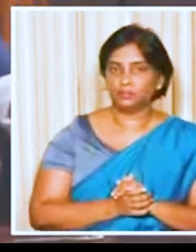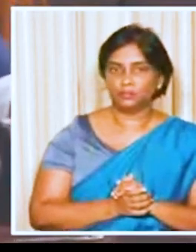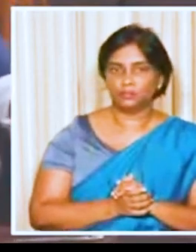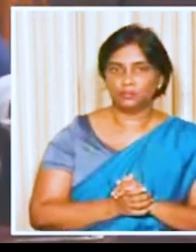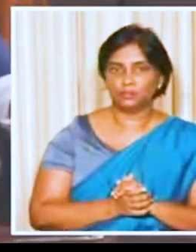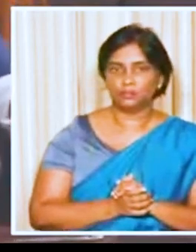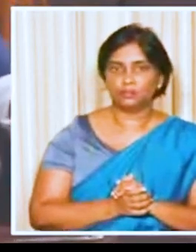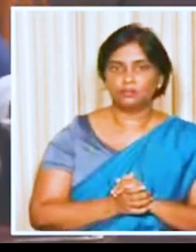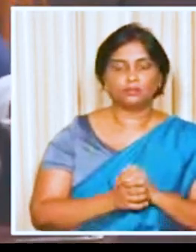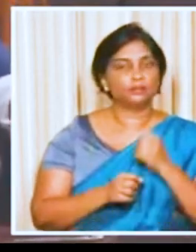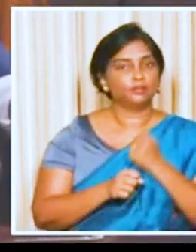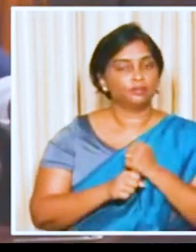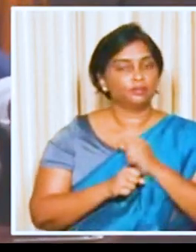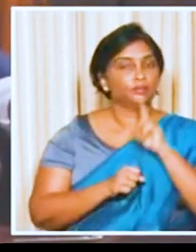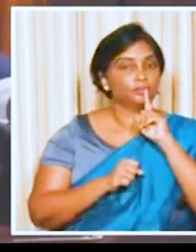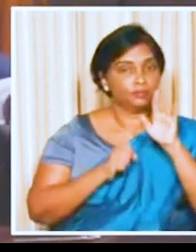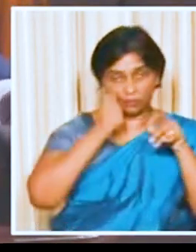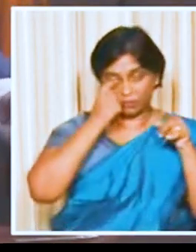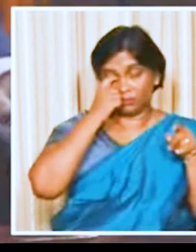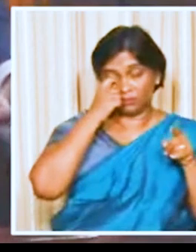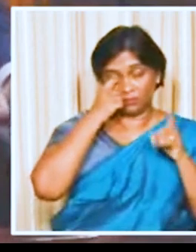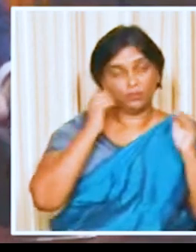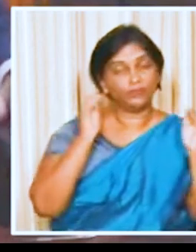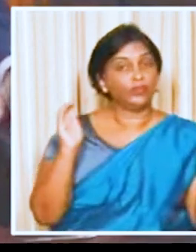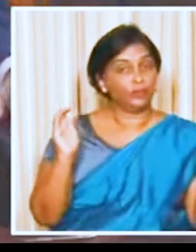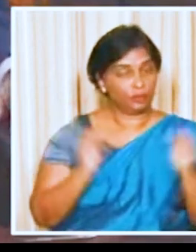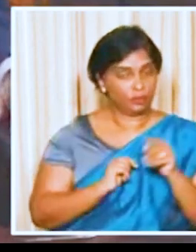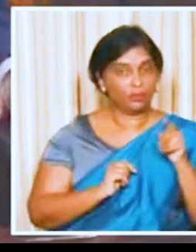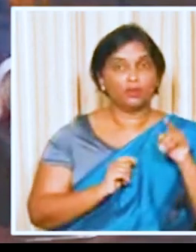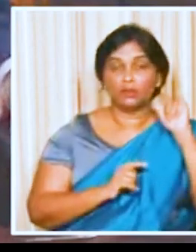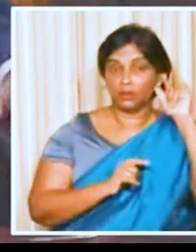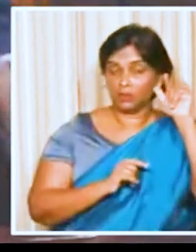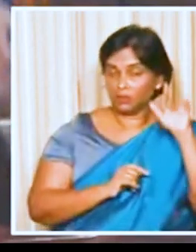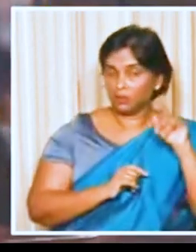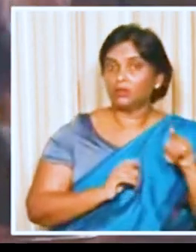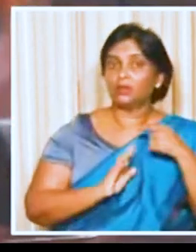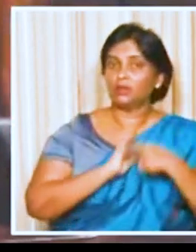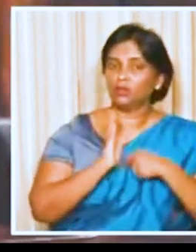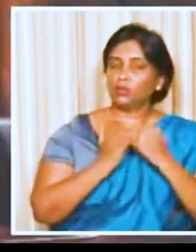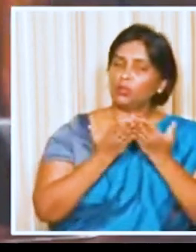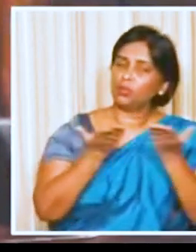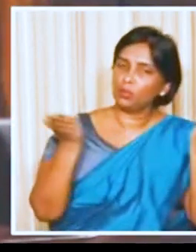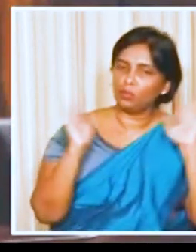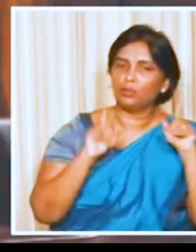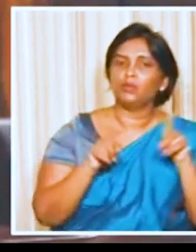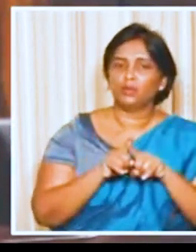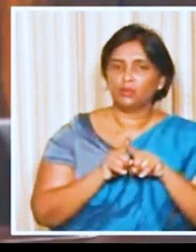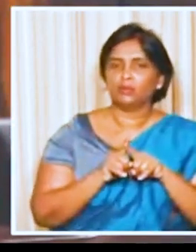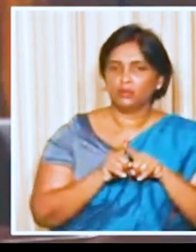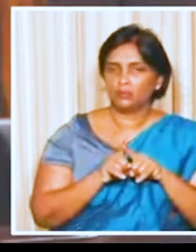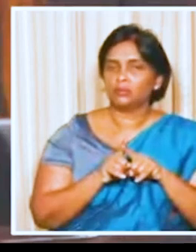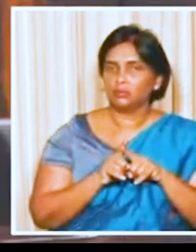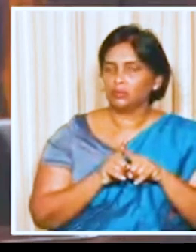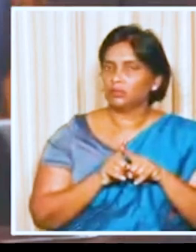ஆஃப் பிரிங்கிங் இன் ஸ்மால் ஏர்கிராஃப்ட்ஸ் விச் கேன் லேண்ட் எனிவேர் இன் த கண்ட்ரி அட் த டொமெஸ்டிக் ஏர்போர்ட்ஸ் தட் வி ஆல்ரெடி ஹேவ். ஐ நோ த பிரசிடென்ட் ஹஸ்